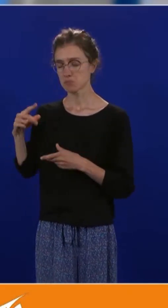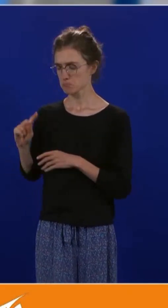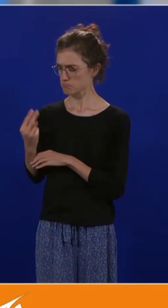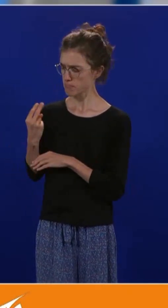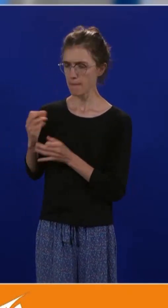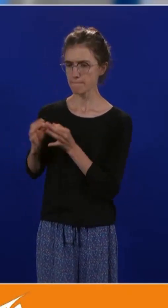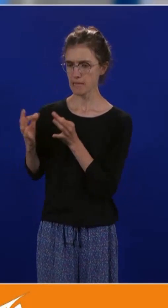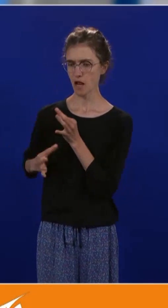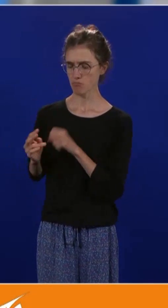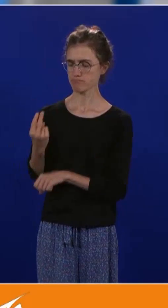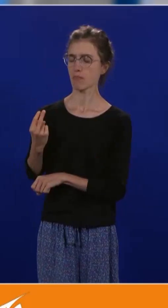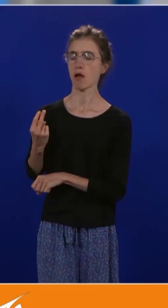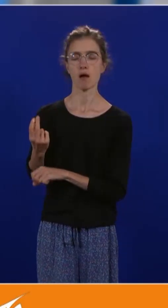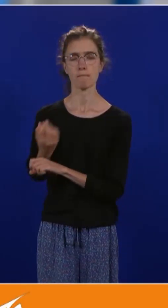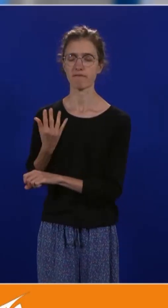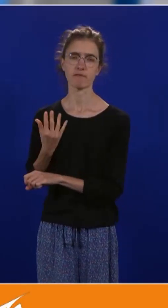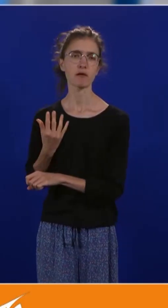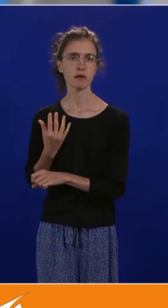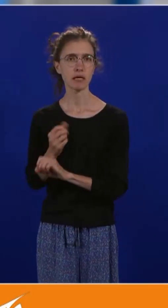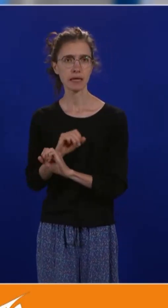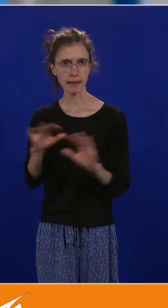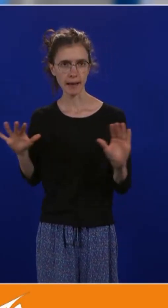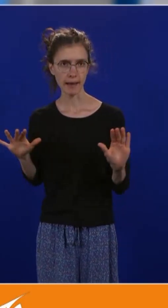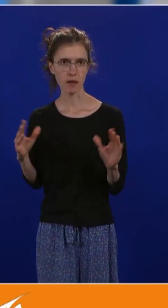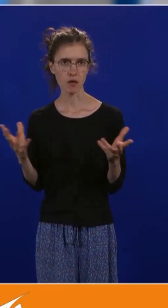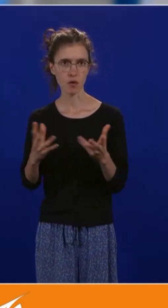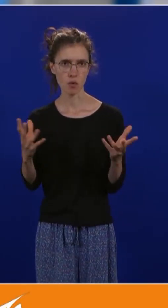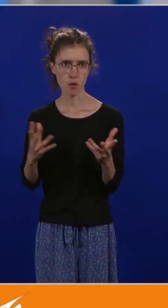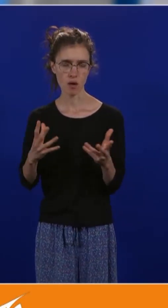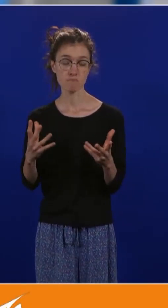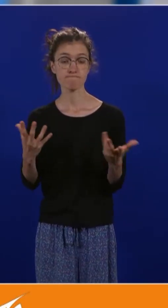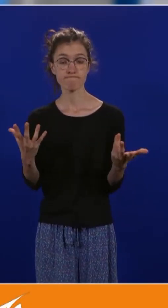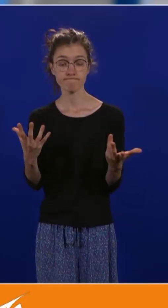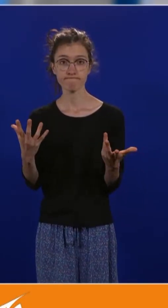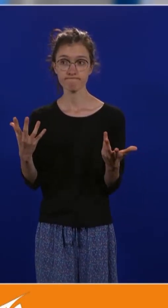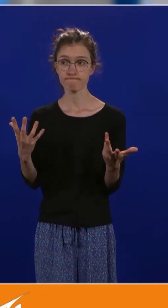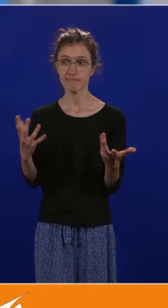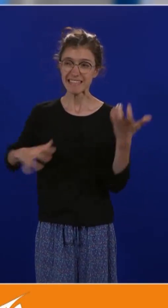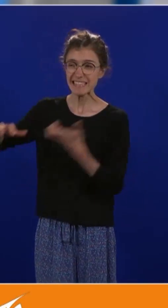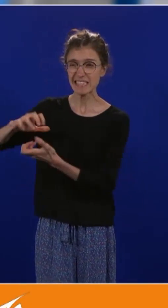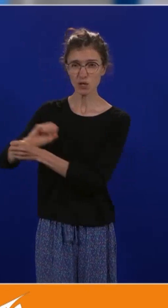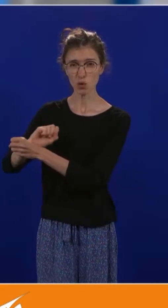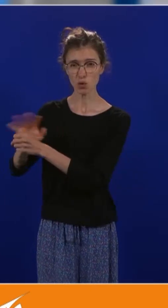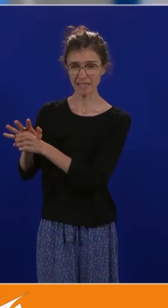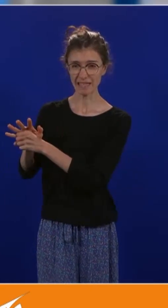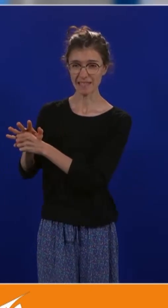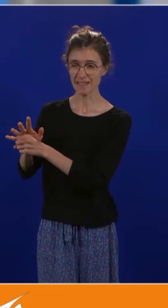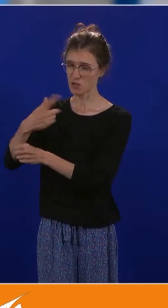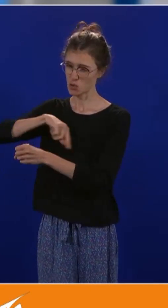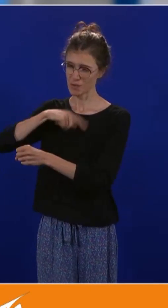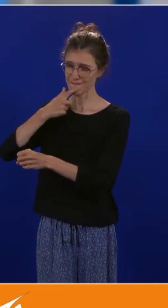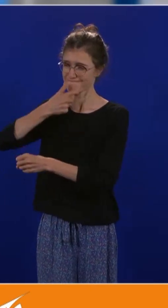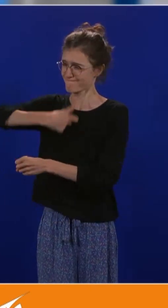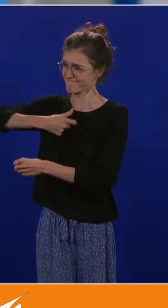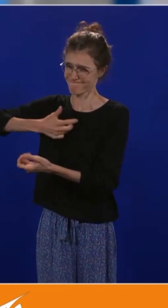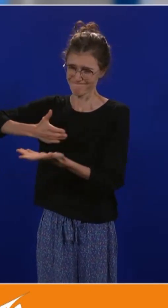très clairement. Nous avons résisté face à la crise du Covid et à la flambée des matières